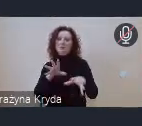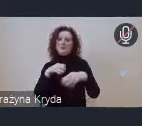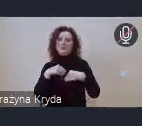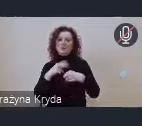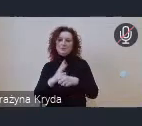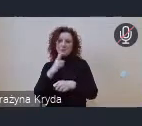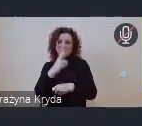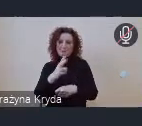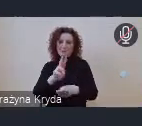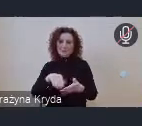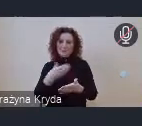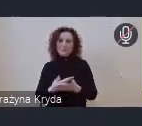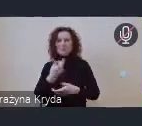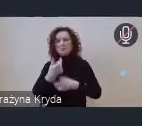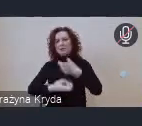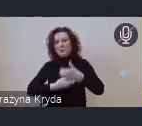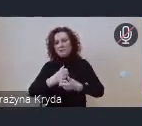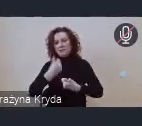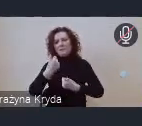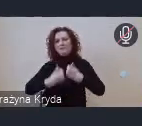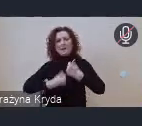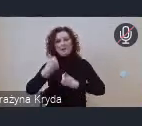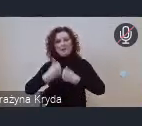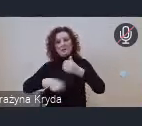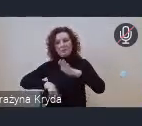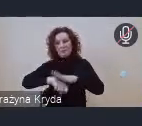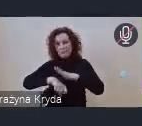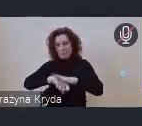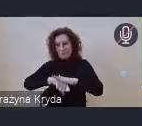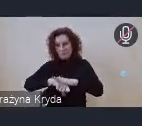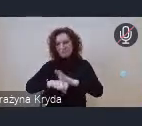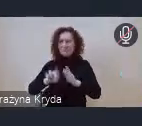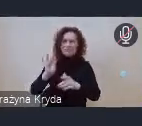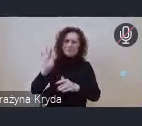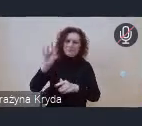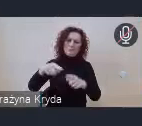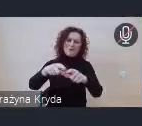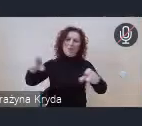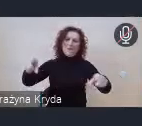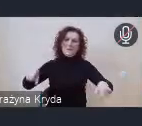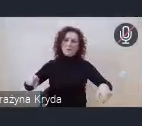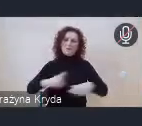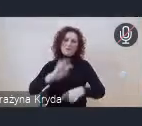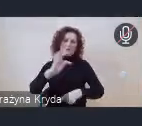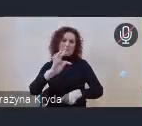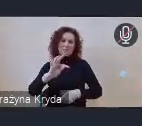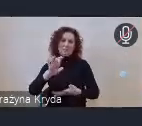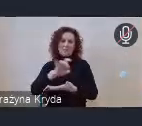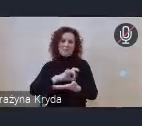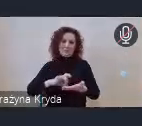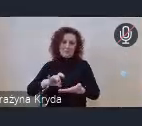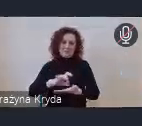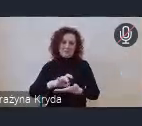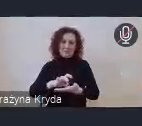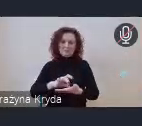turniej piłki nożnej wytrzymał tego turnieju turniej piłki nożnej gdzieś tam na boisku w swojej w swojej gminie jest to boisko trawiaste